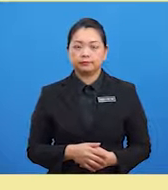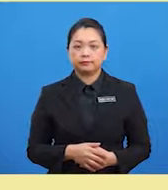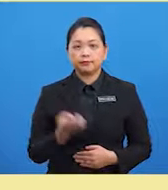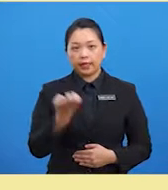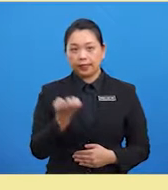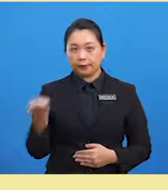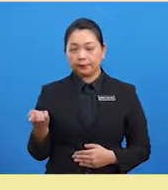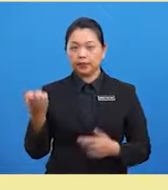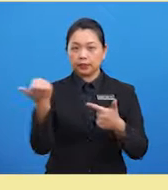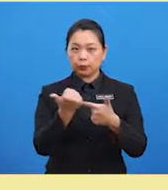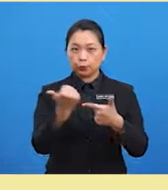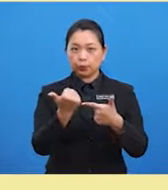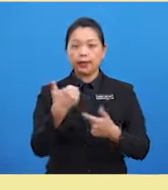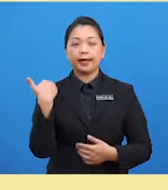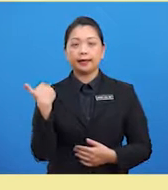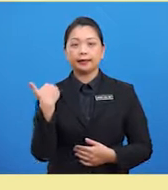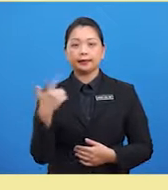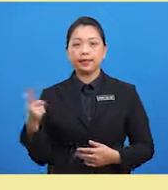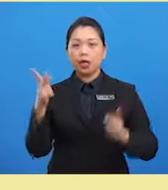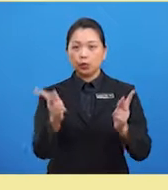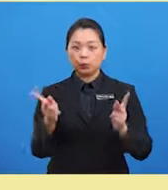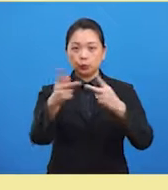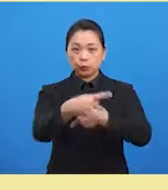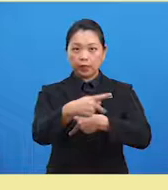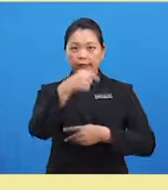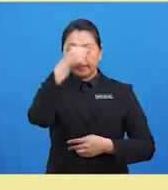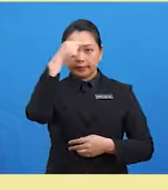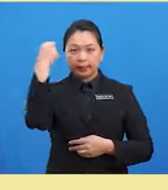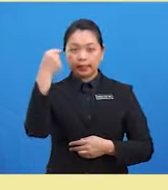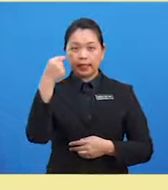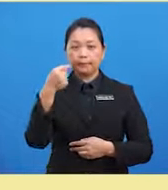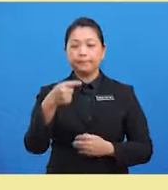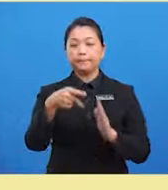Elemen kedua merupakan kotak hitam pengguna.